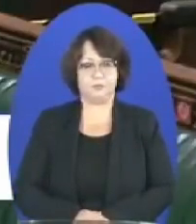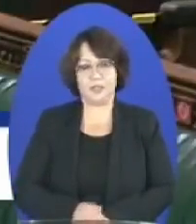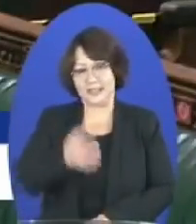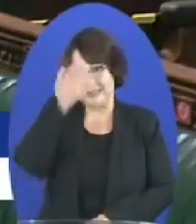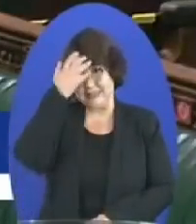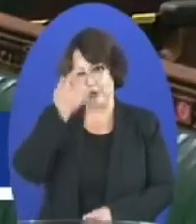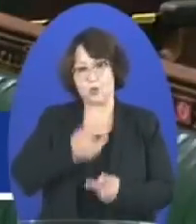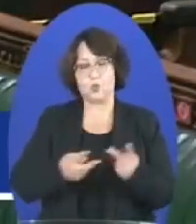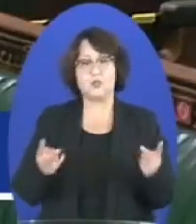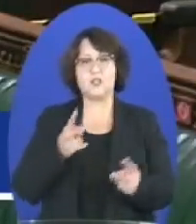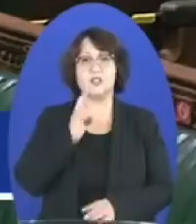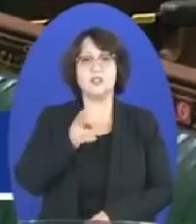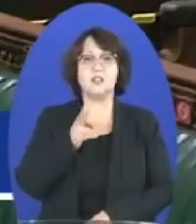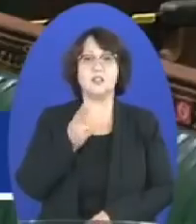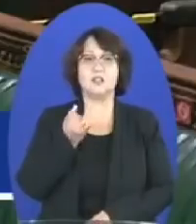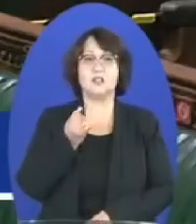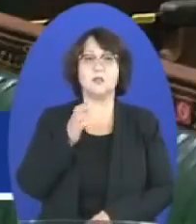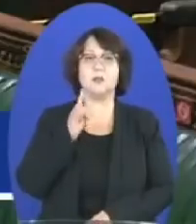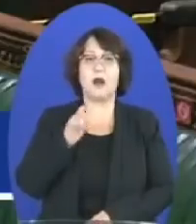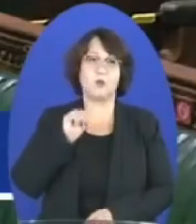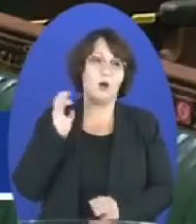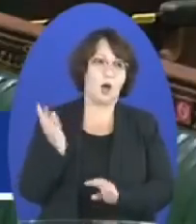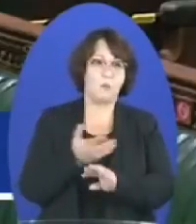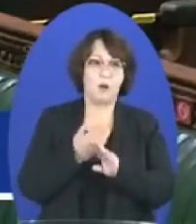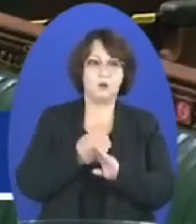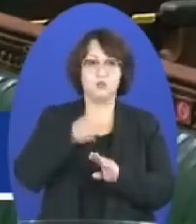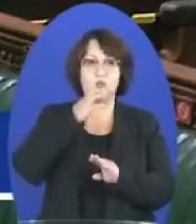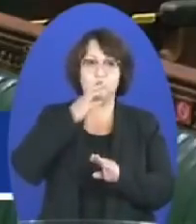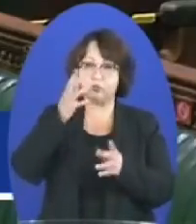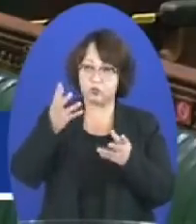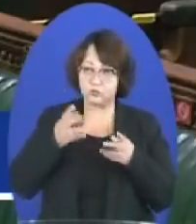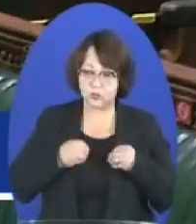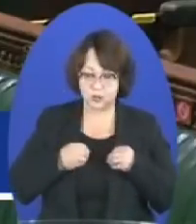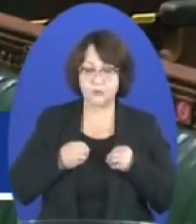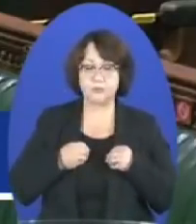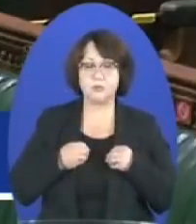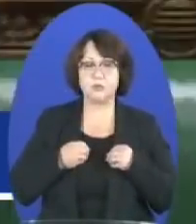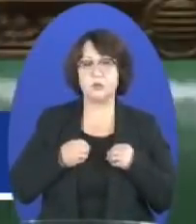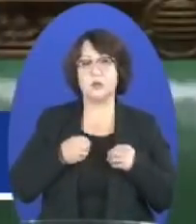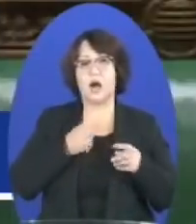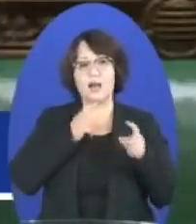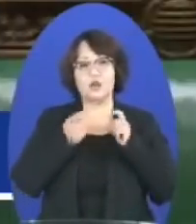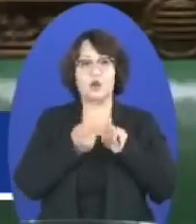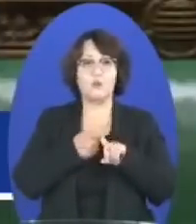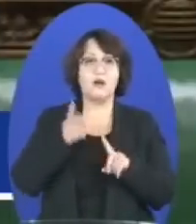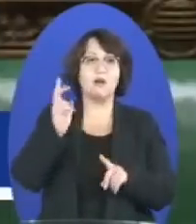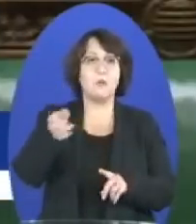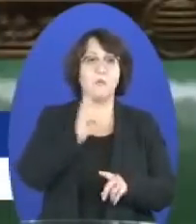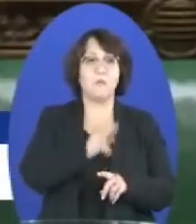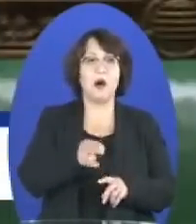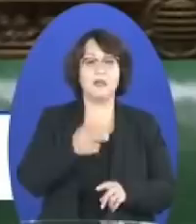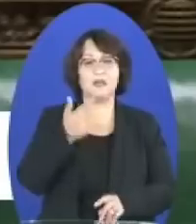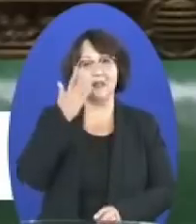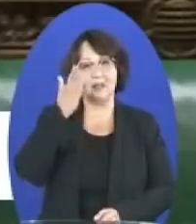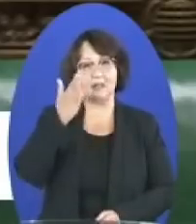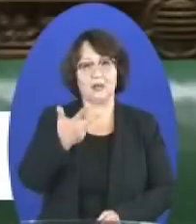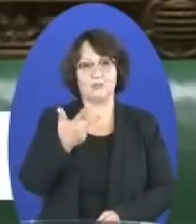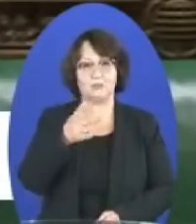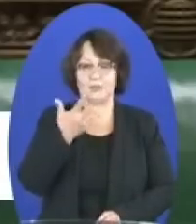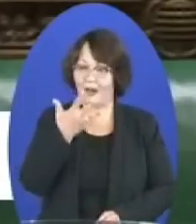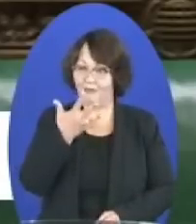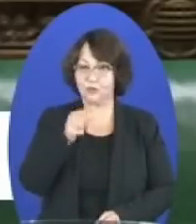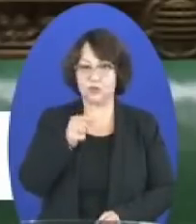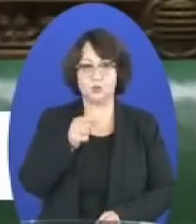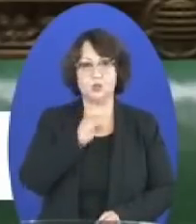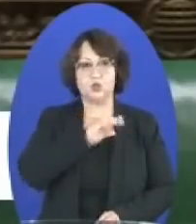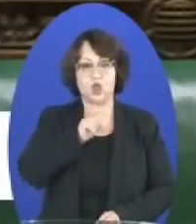Засгийн газар үндэсний кибер аюулгүй байдлын газрын зөвлөмжийг хүлээн авсан. Харилцаа холбооны компаниудын хувьд ирээдүйд 5G сүлжээтэй болохын тулд улсынхаа